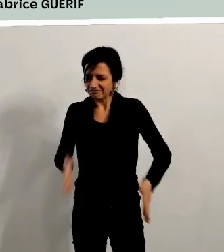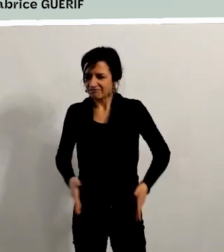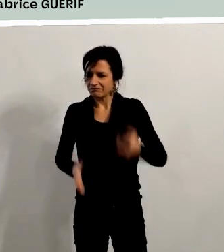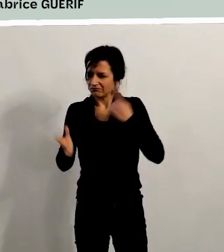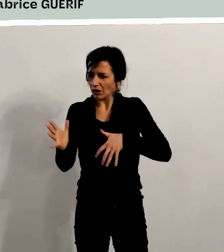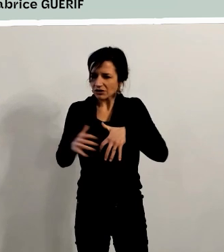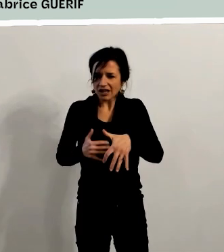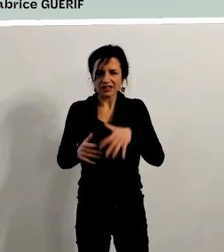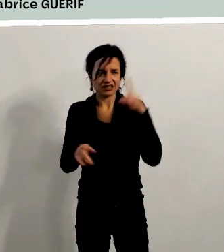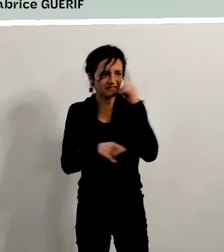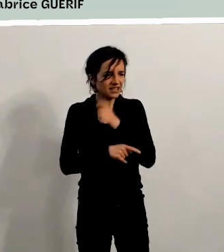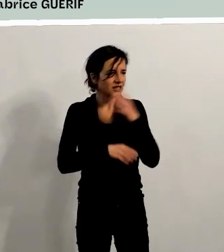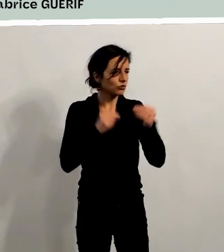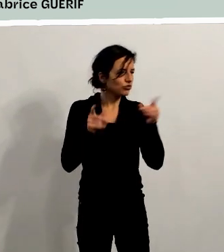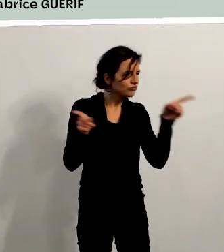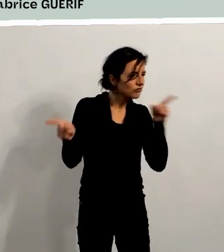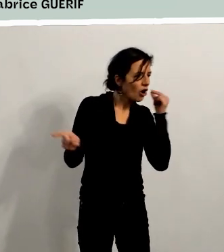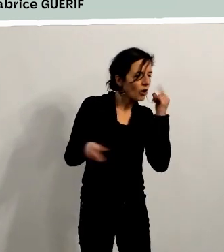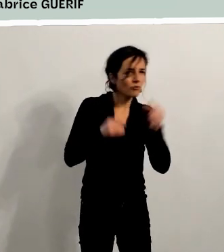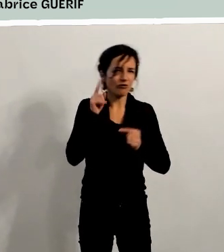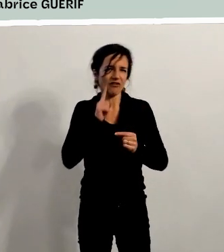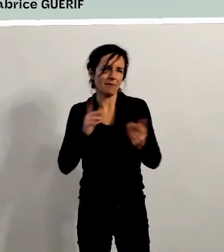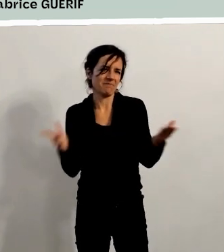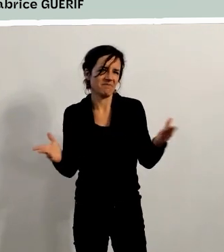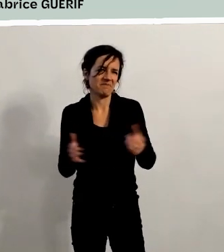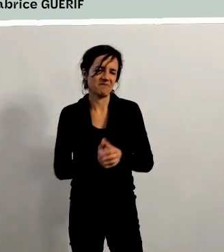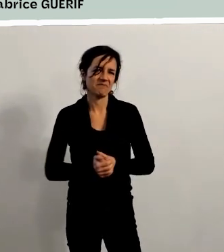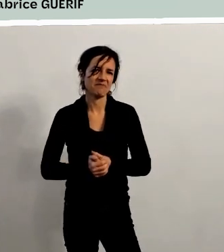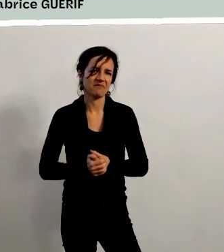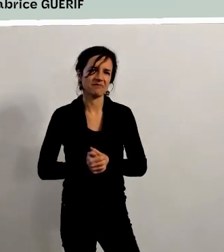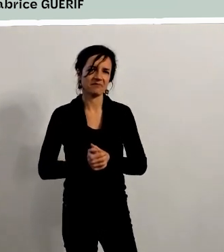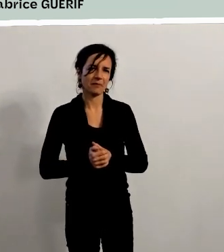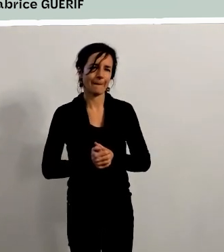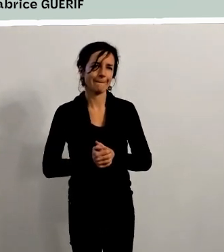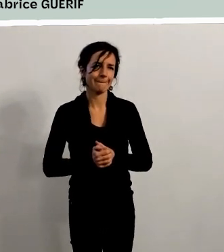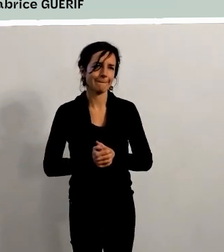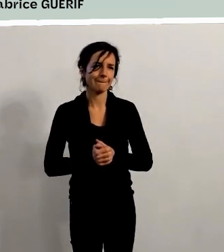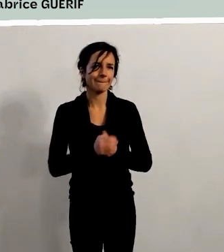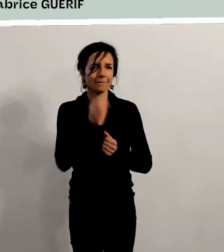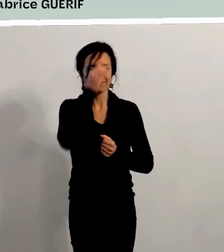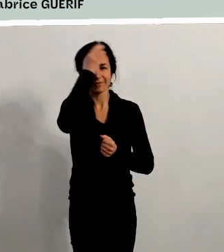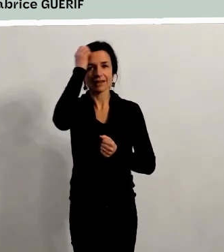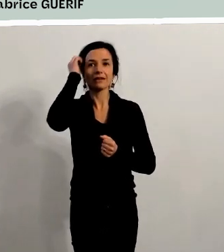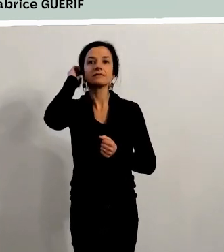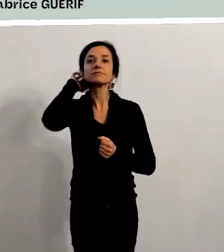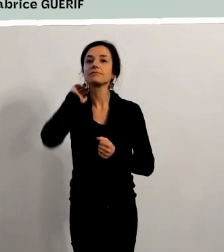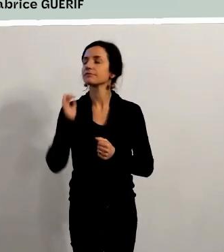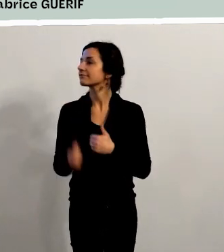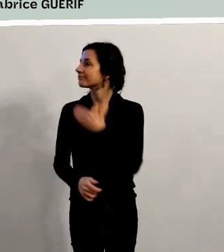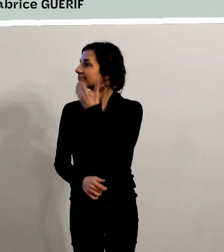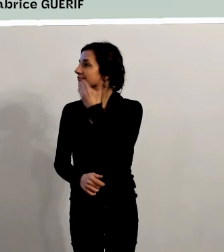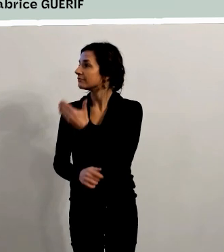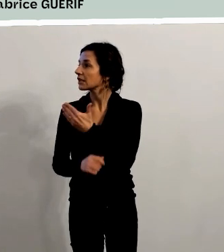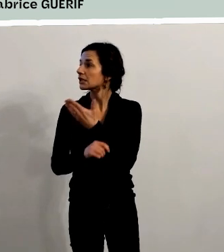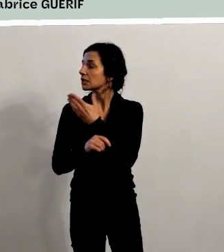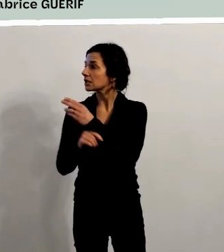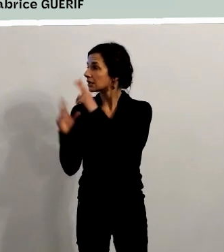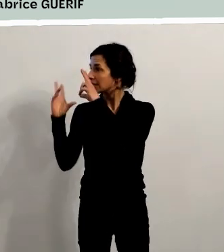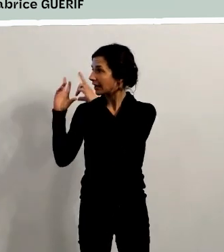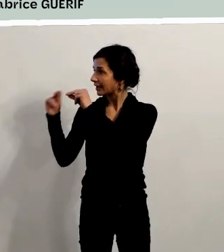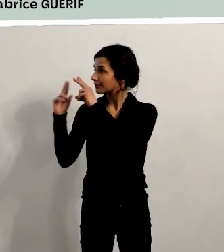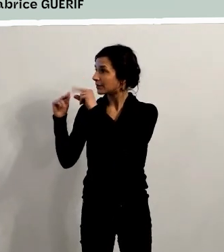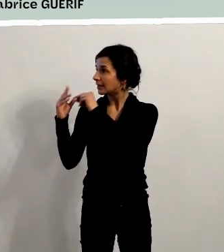endocriniens en quantité anormalement élevée. Merci Fabrice pour ce tableau